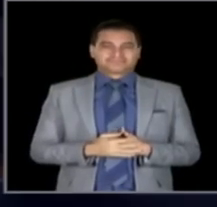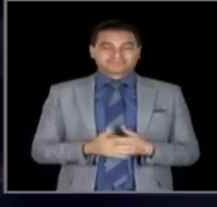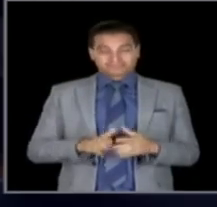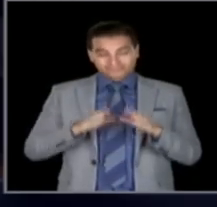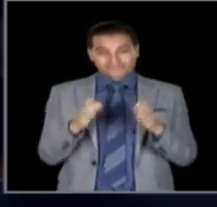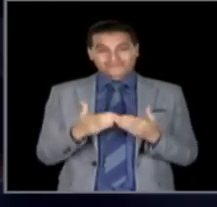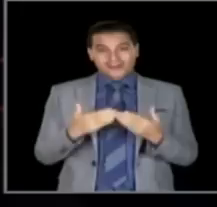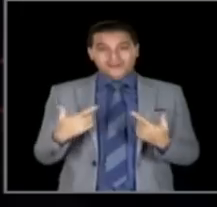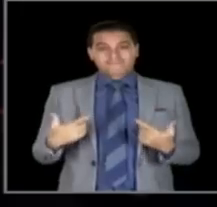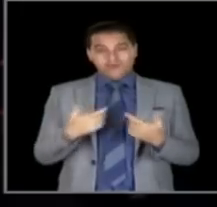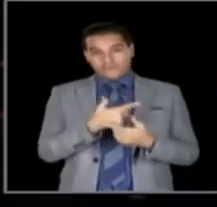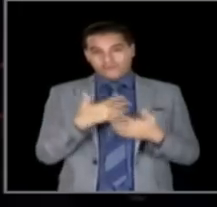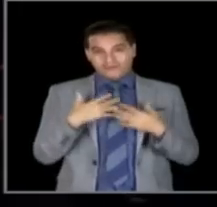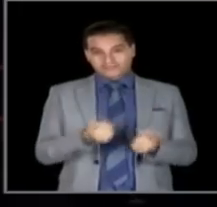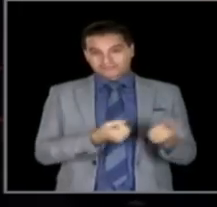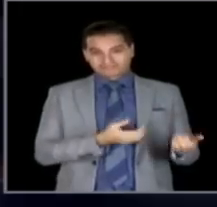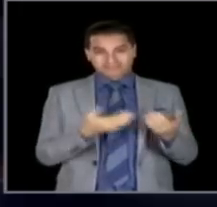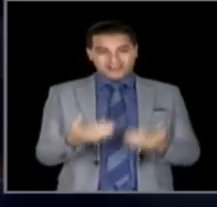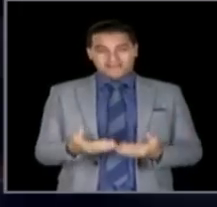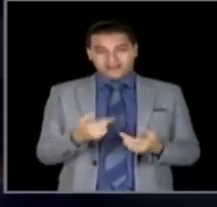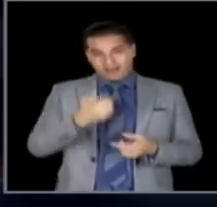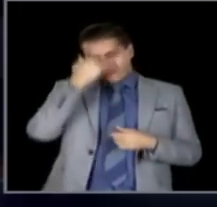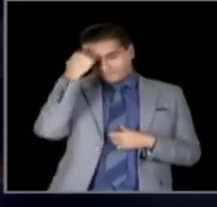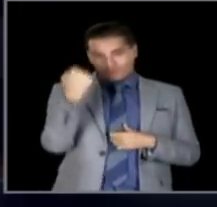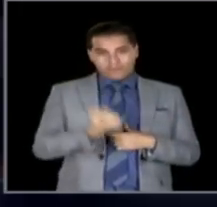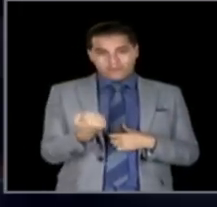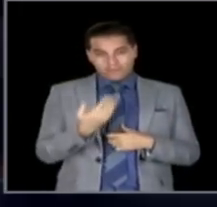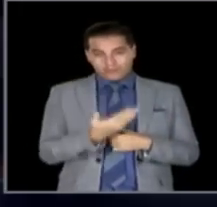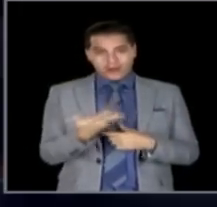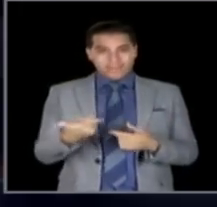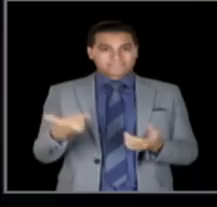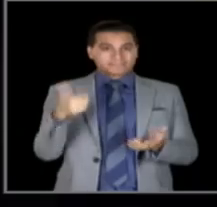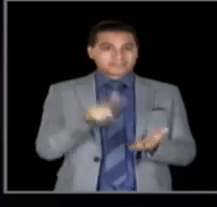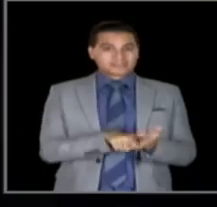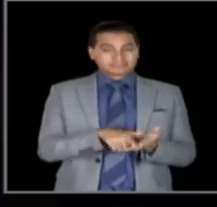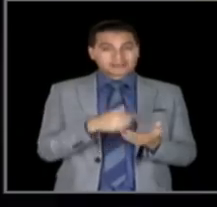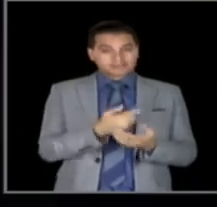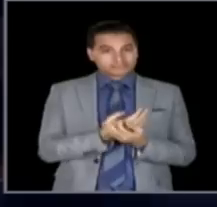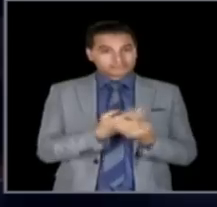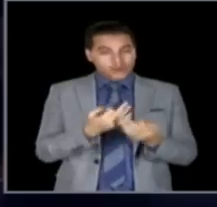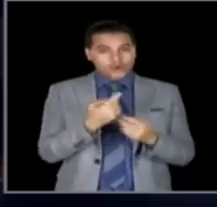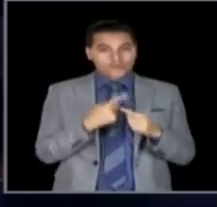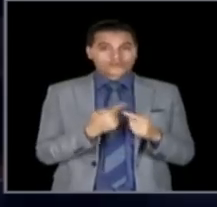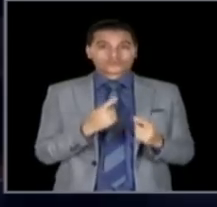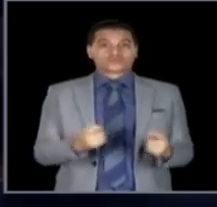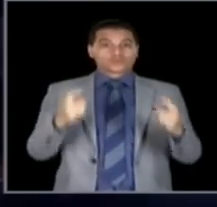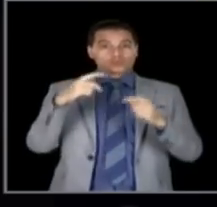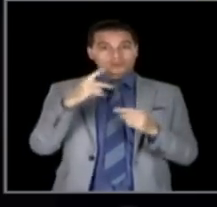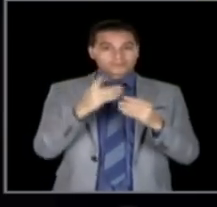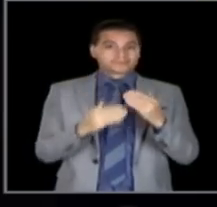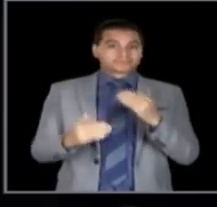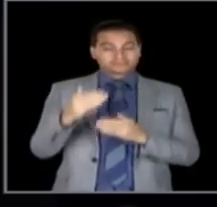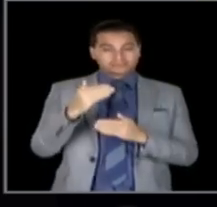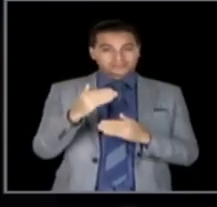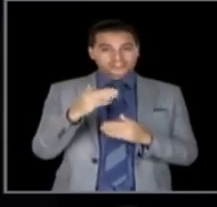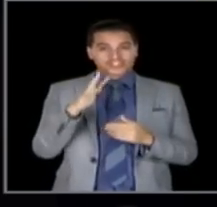فريق فايترز الحمد لله على السلامة. الله يسلم حضرتك. ألف مبروك، ست نقاط. الحمد لله. والتأهل لدور الثمانية. الحمد لله رب